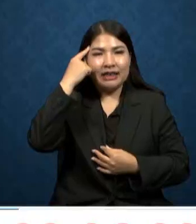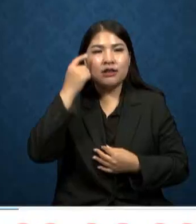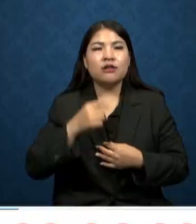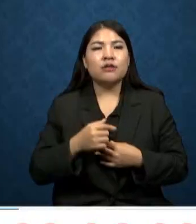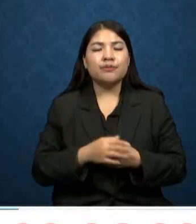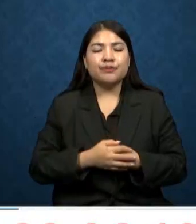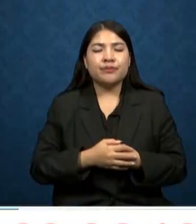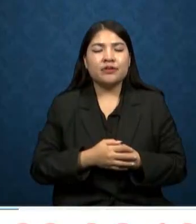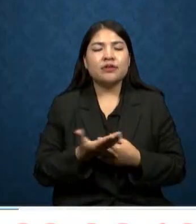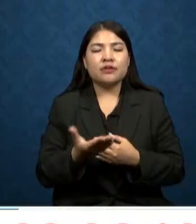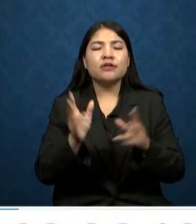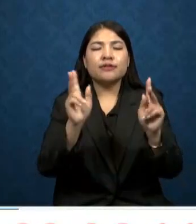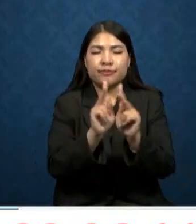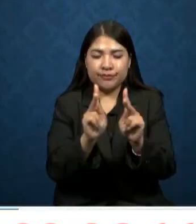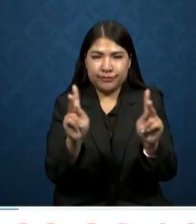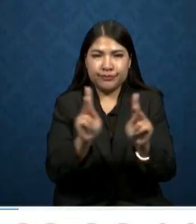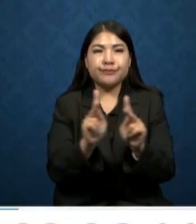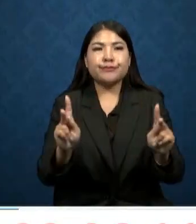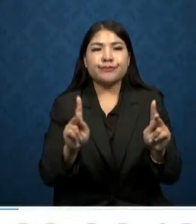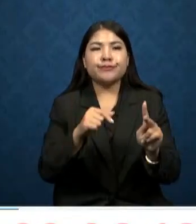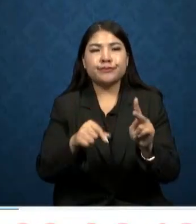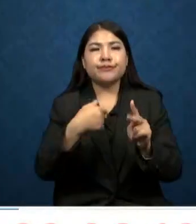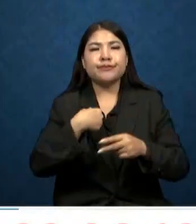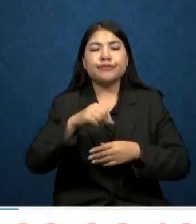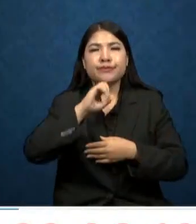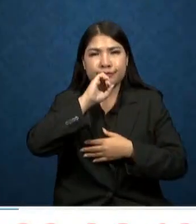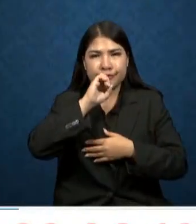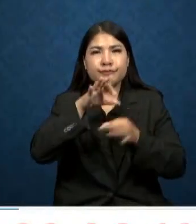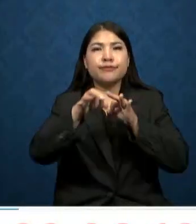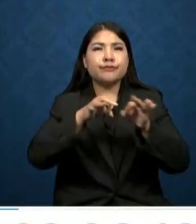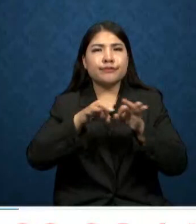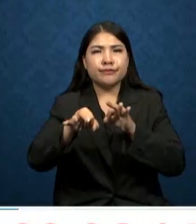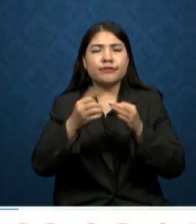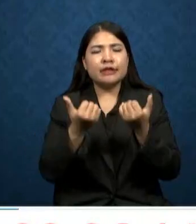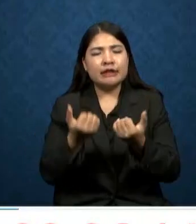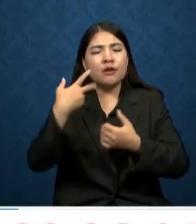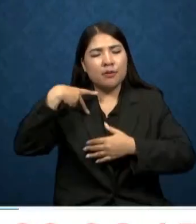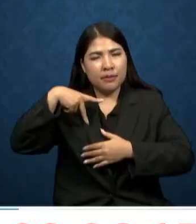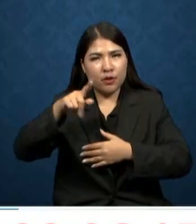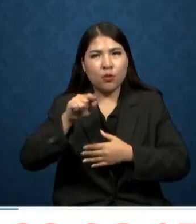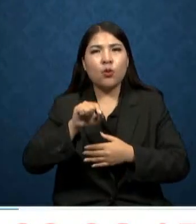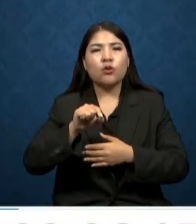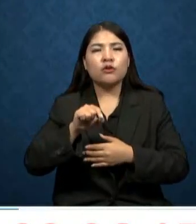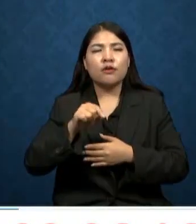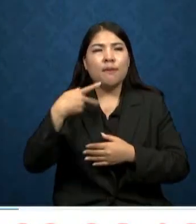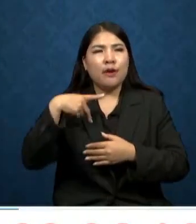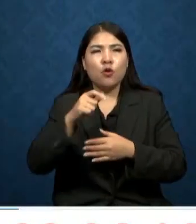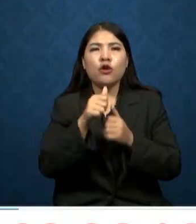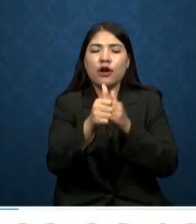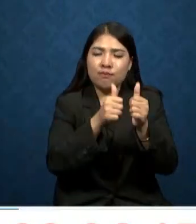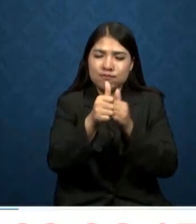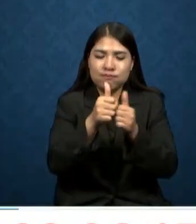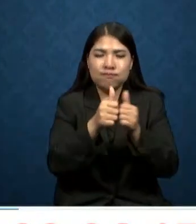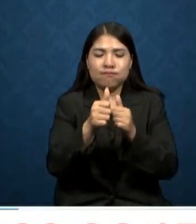ทางคณะกรรมาธิการได้นำเสนอน่าจะเป็นประโยชน์ต่อการประมูลด้วยวิธี